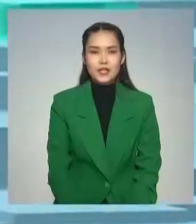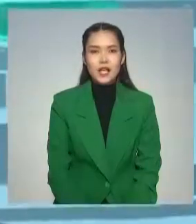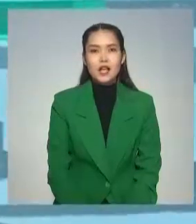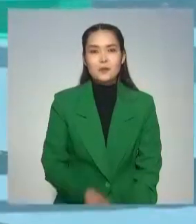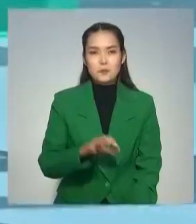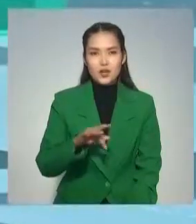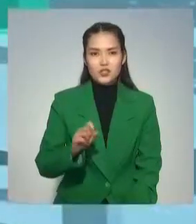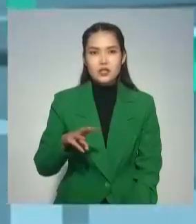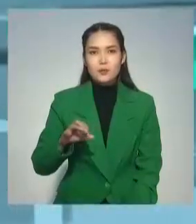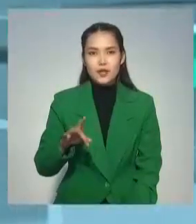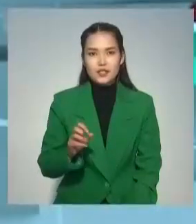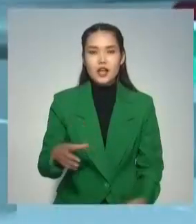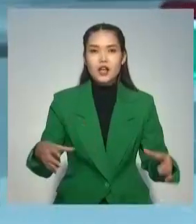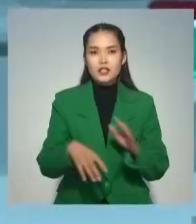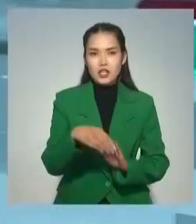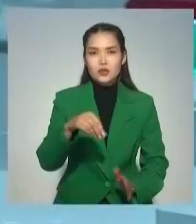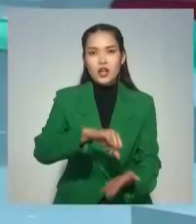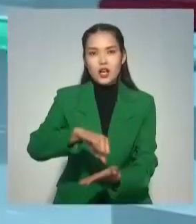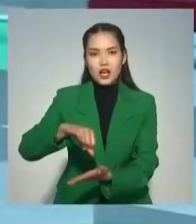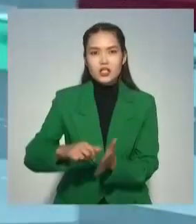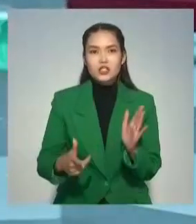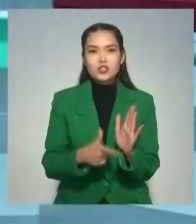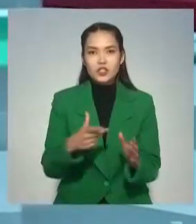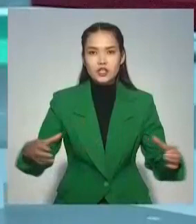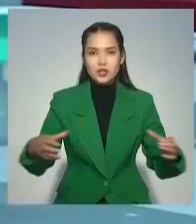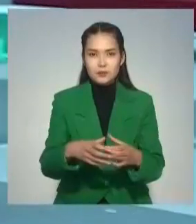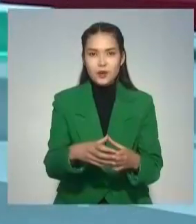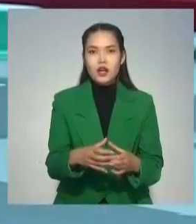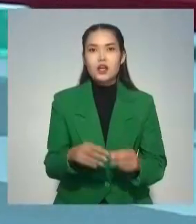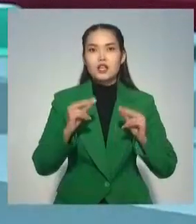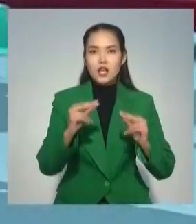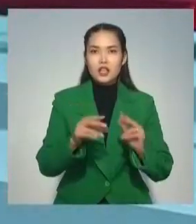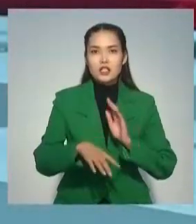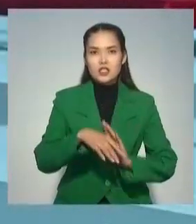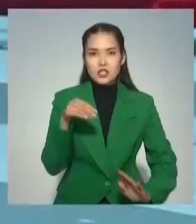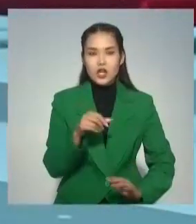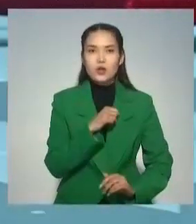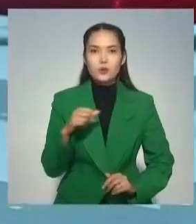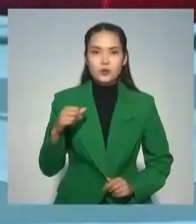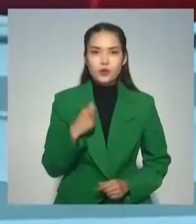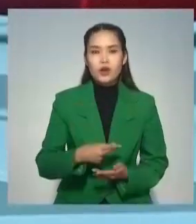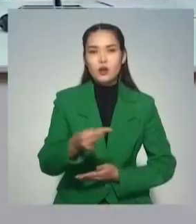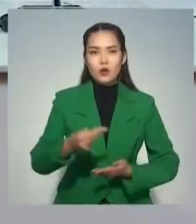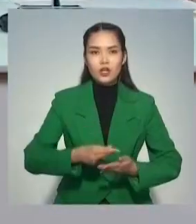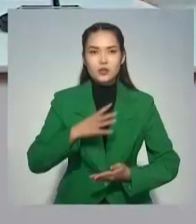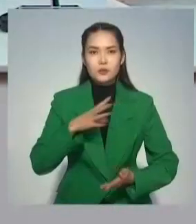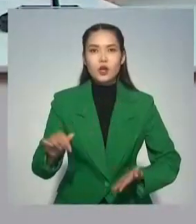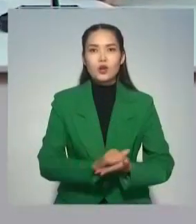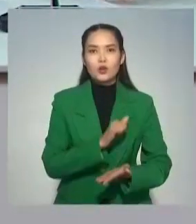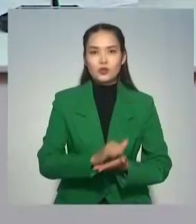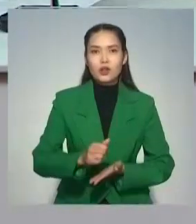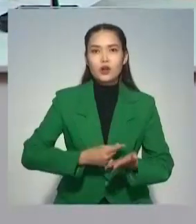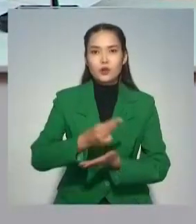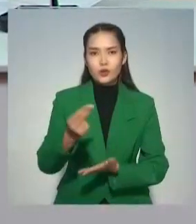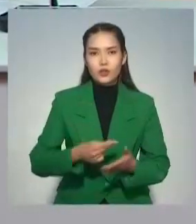Мәжіліс пен мәслихаттар сайлауына қатысатын 7 партияның 6-уы әділ сайлау өткізу жөнінде меморандумға қол қойды. Құжатқа қол